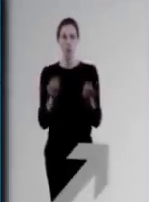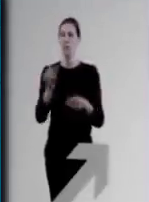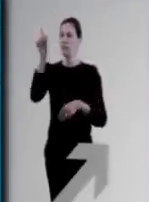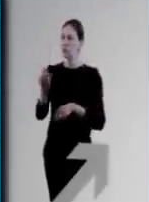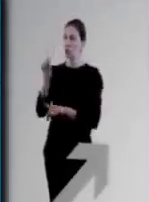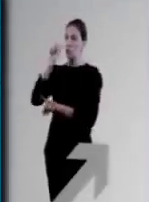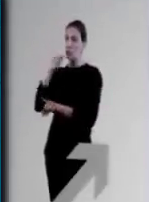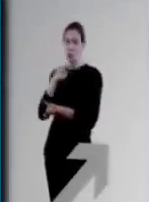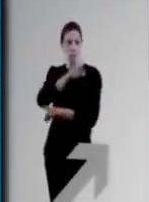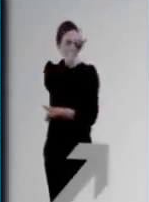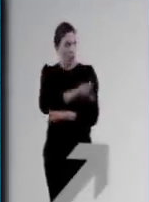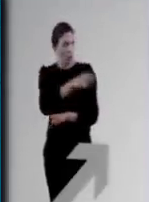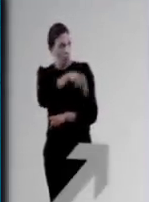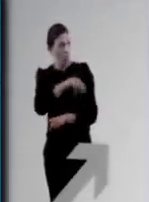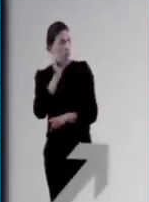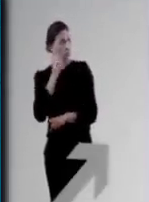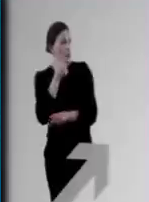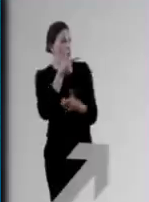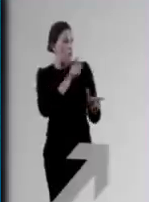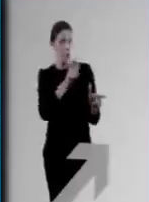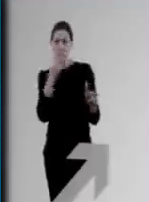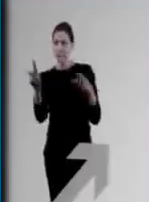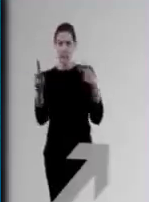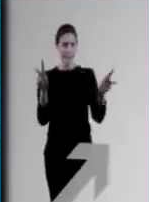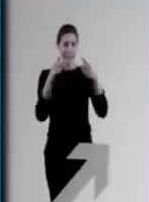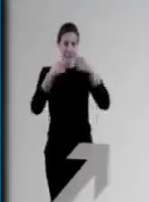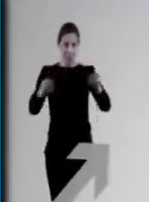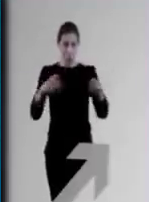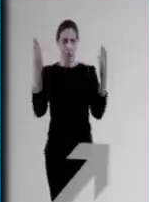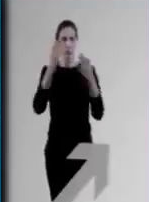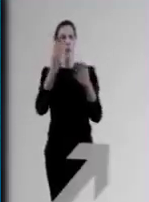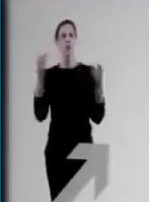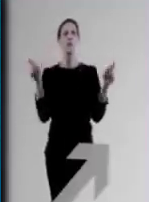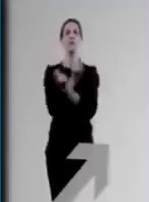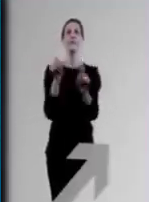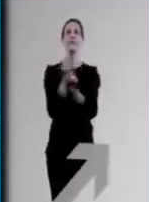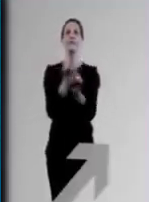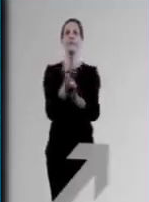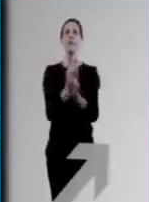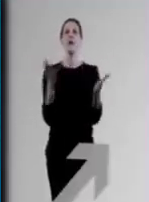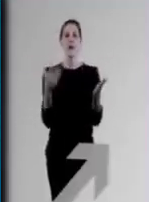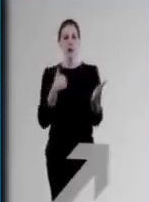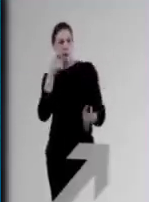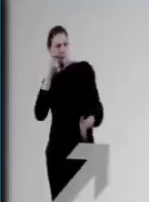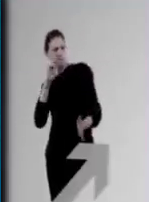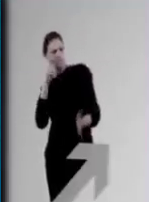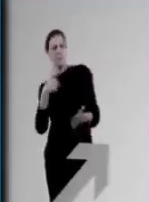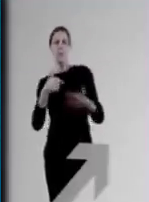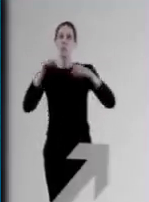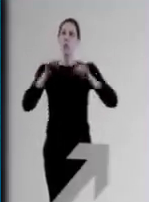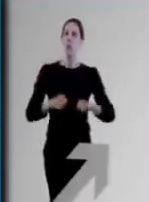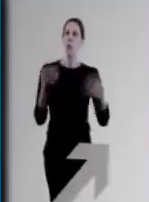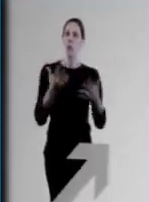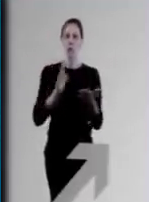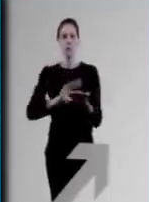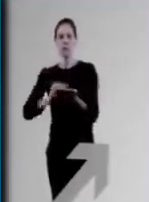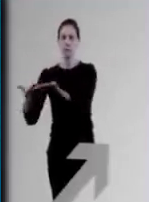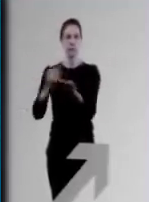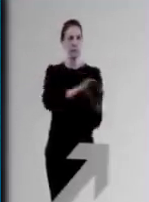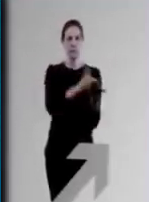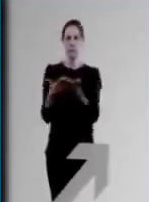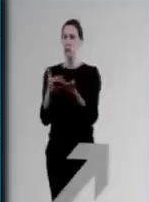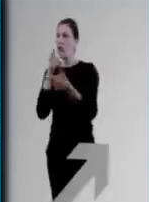personne sourde qui pratique la langue des signes a besoin de rencontrer une personne non sourde qui ne pratique pas cette langue. Elles ont besoin de discuter ensemble.